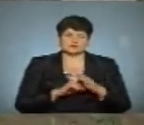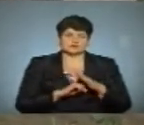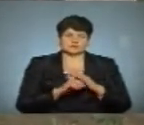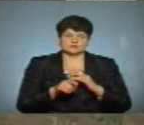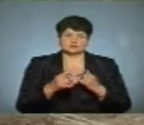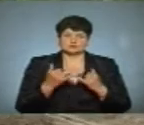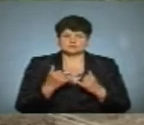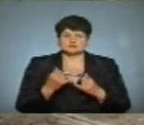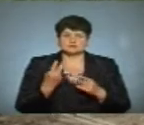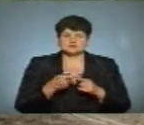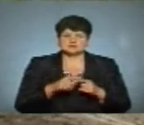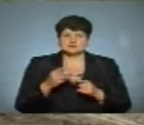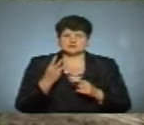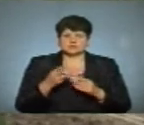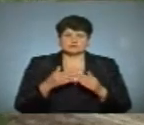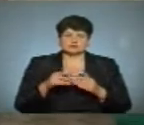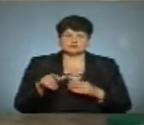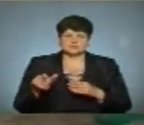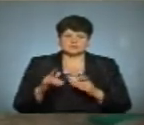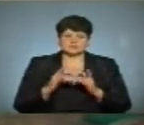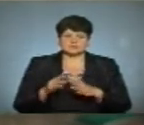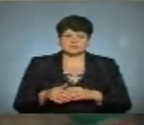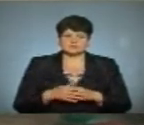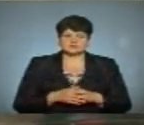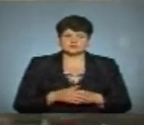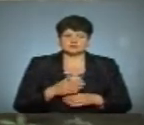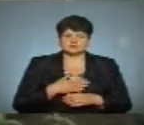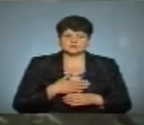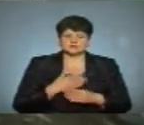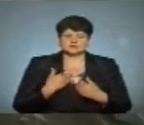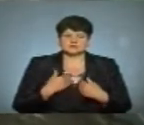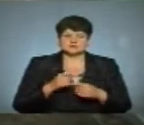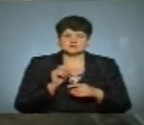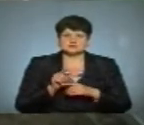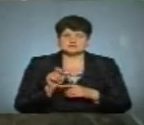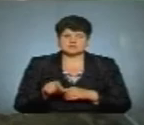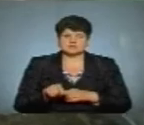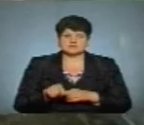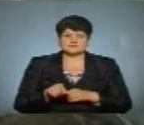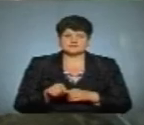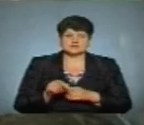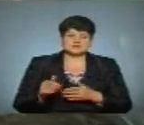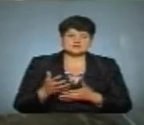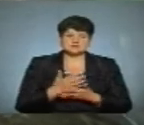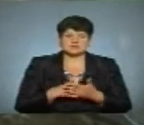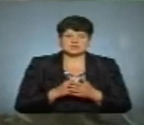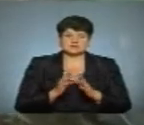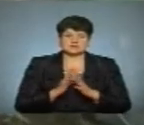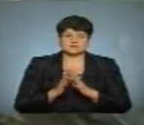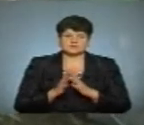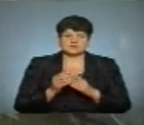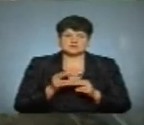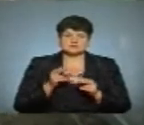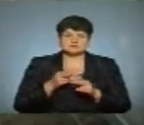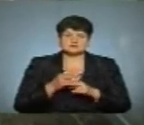Сьогодні це 3 випускників інтернатів. Сьогодні наше завдання – зібрати цю траву, яка